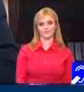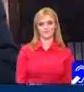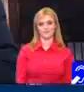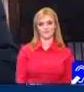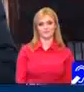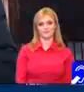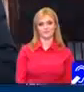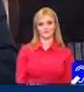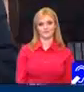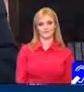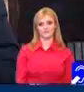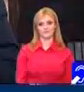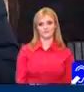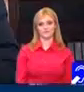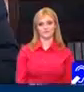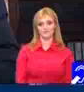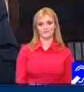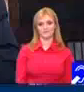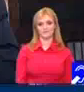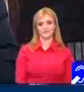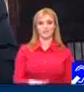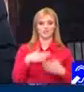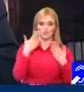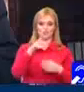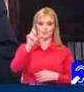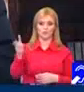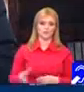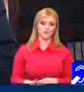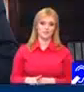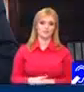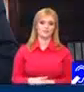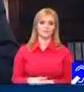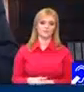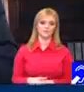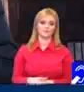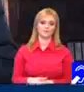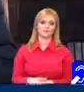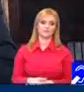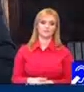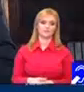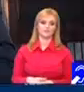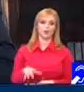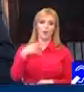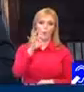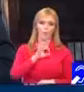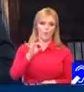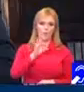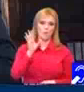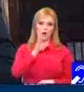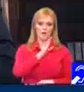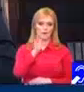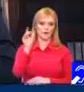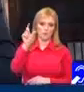mult ca predânsul, pretata în puținii lui ani pe pământ. Acum când nu te poți, mamă, de sarea din șale